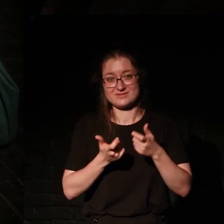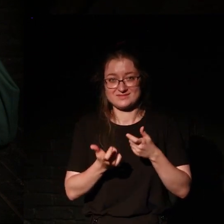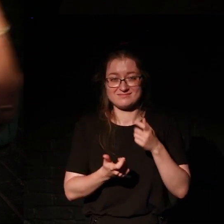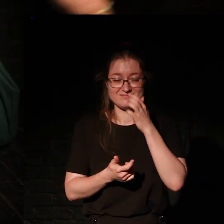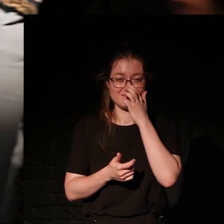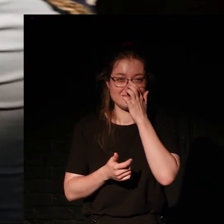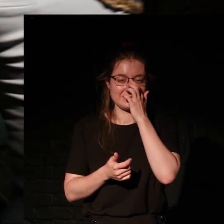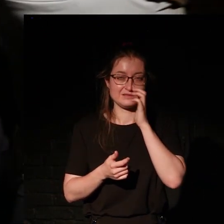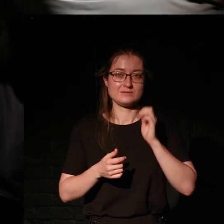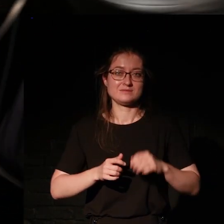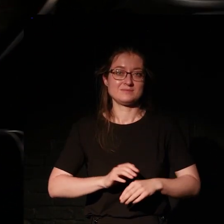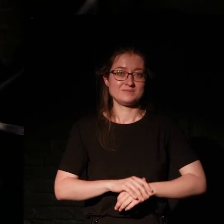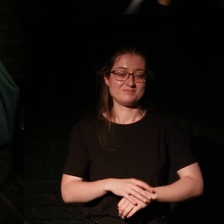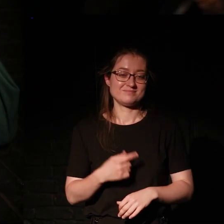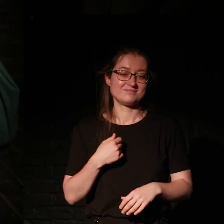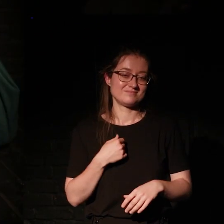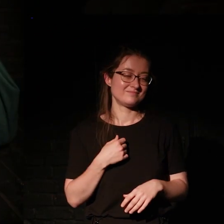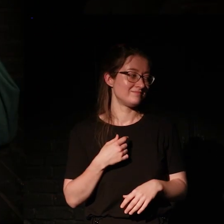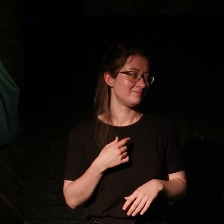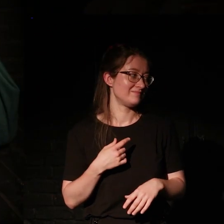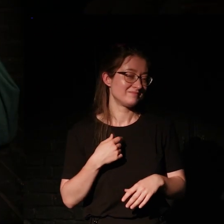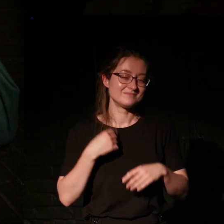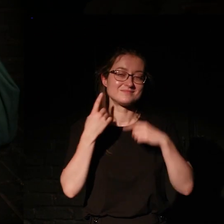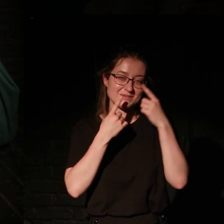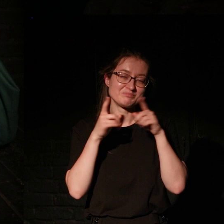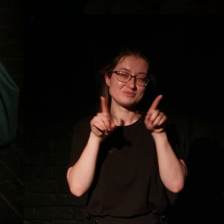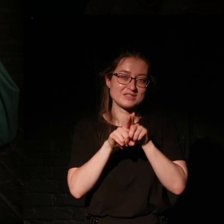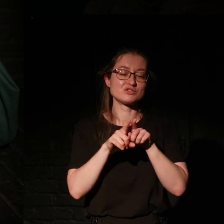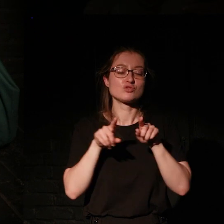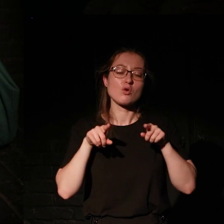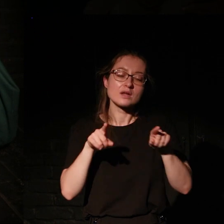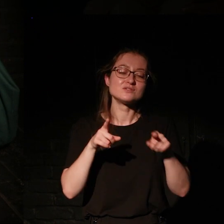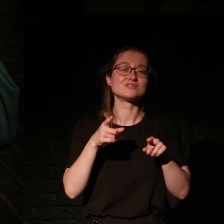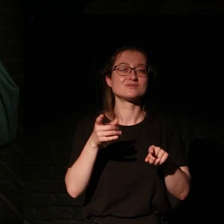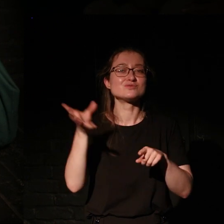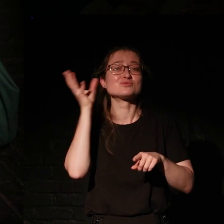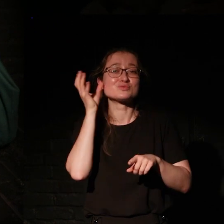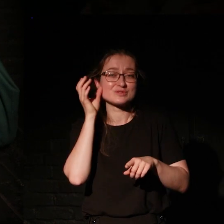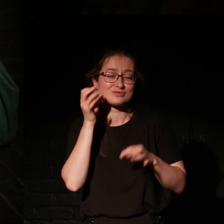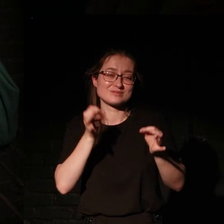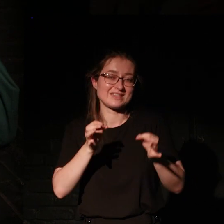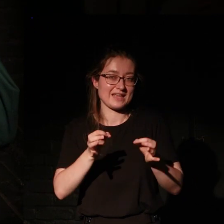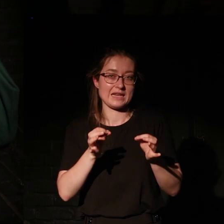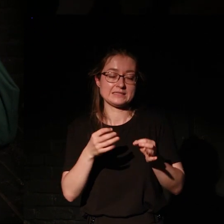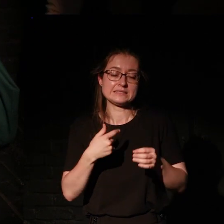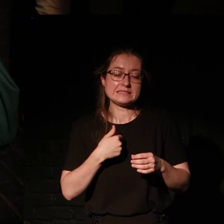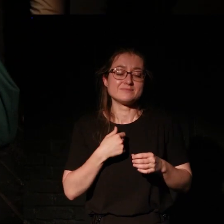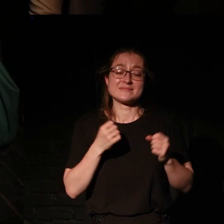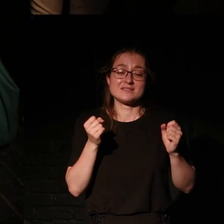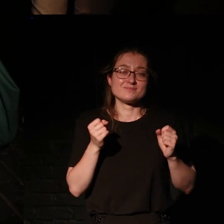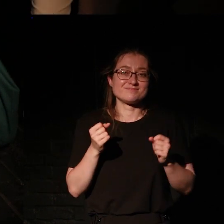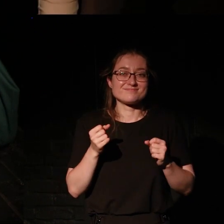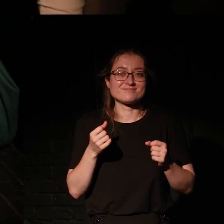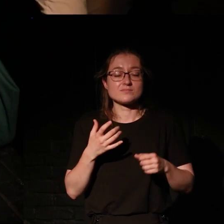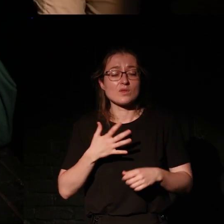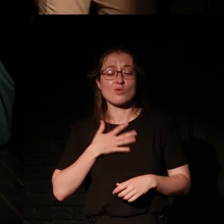I otworzyli to okno. Myślę, że też słyszą nas teraz. Obawiam się, że niestety takiej możliwości